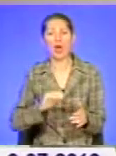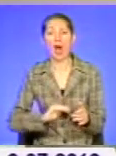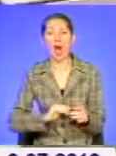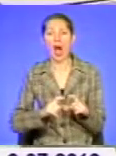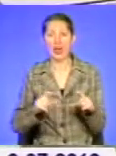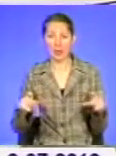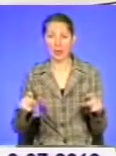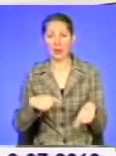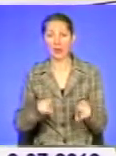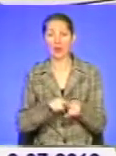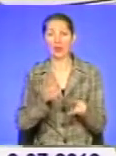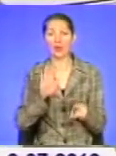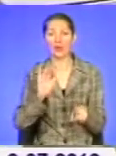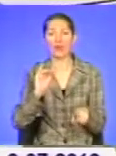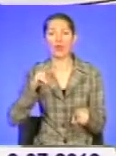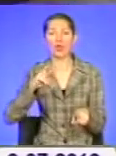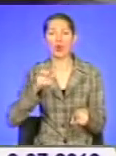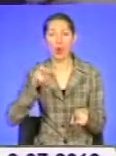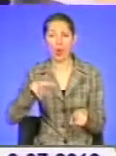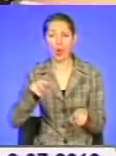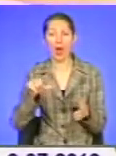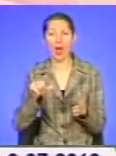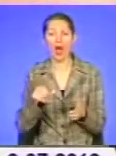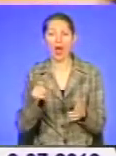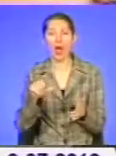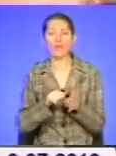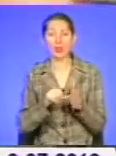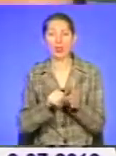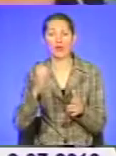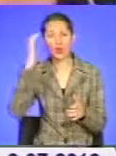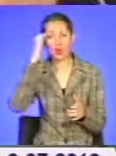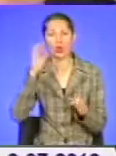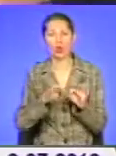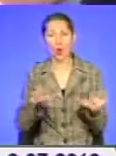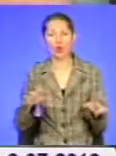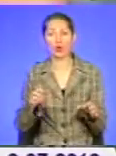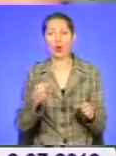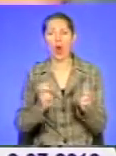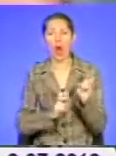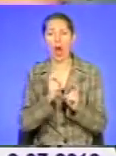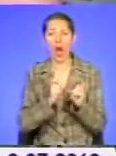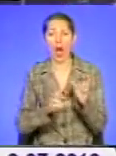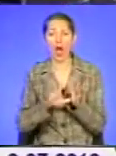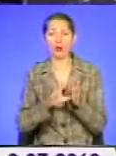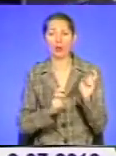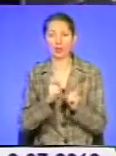Вілкул відвідав Чорнобильську атомну електростанцію, зокрема, оглянув хід будівництва майбутнього об'єкта укриття